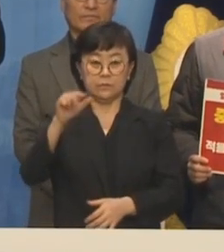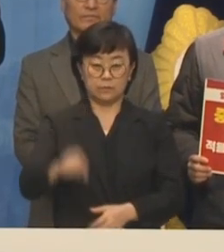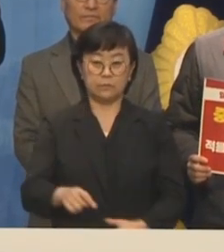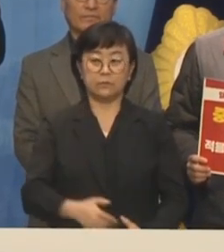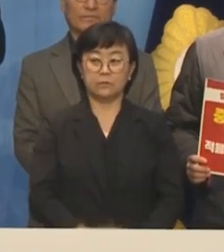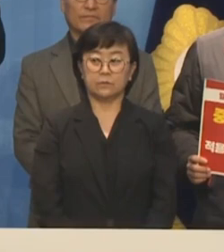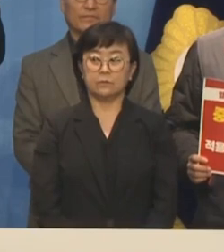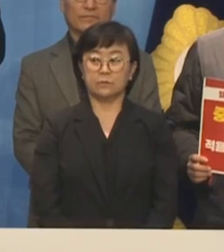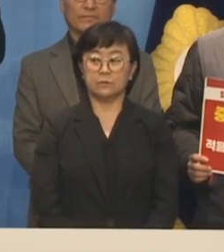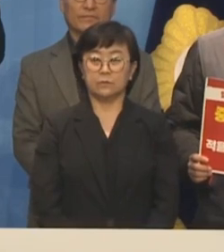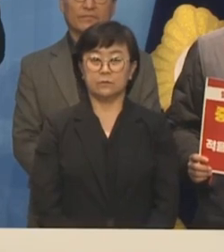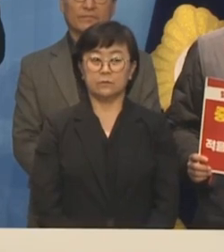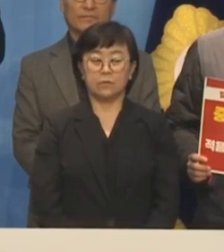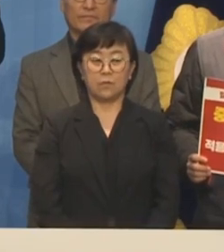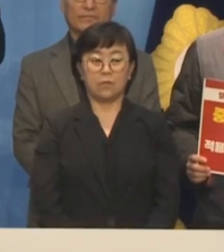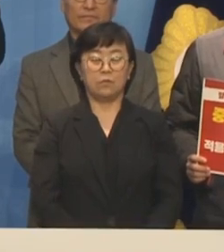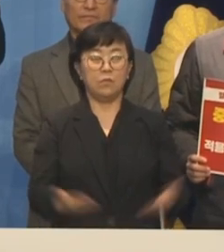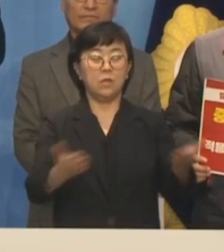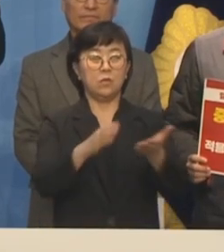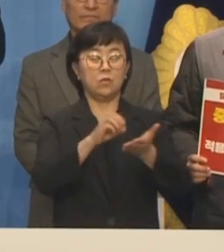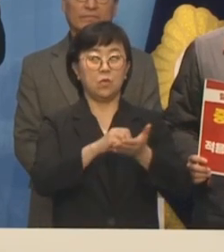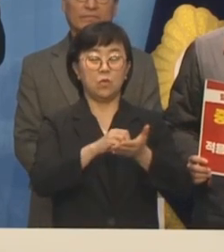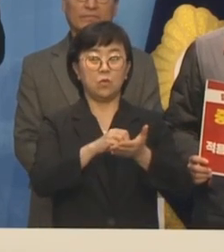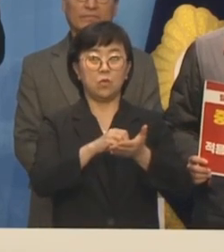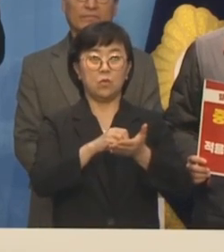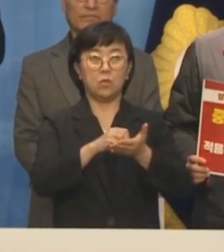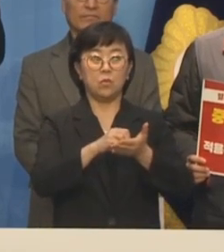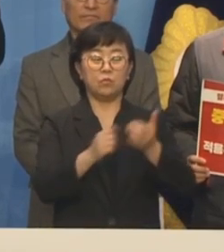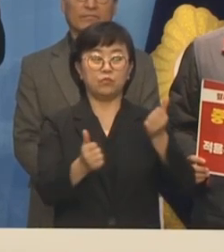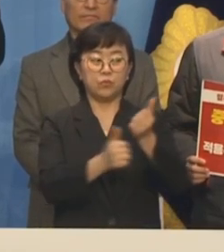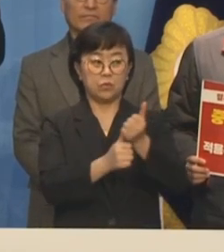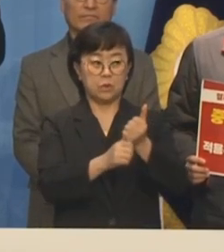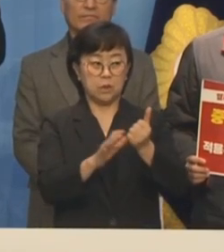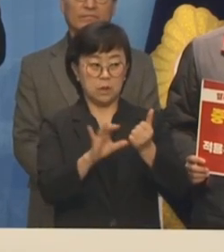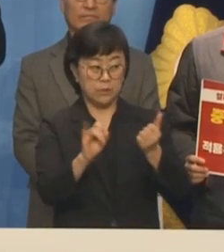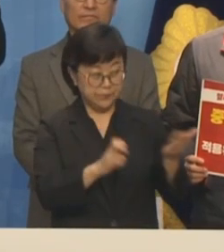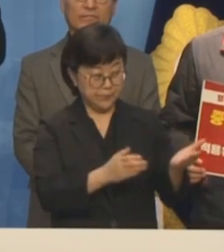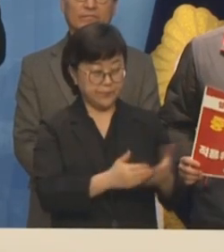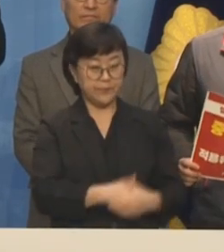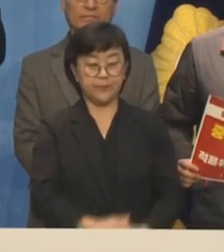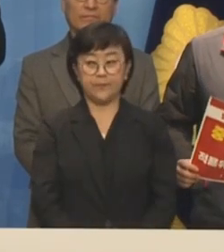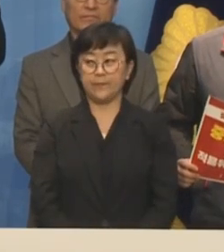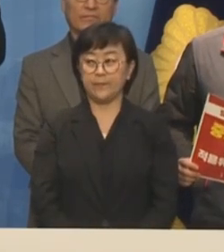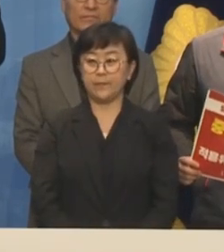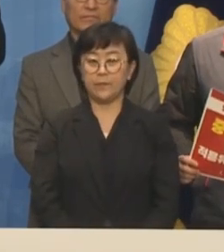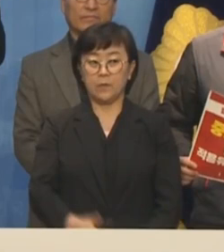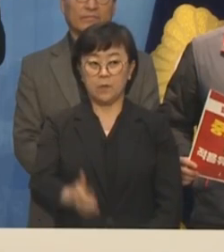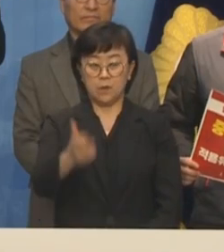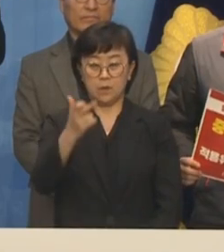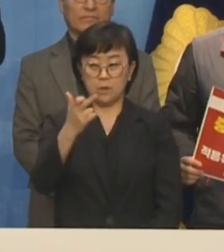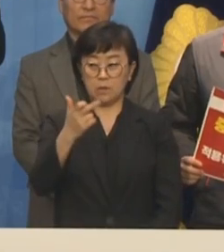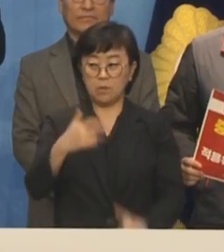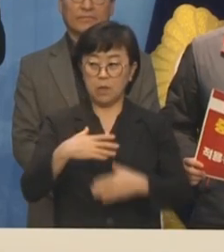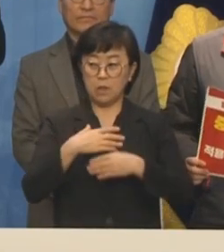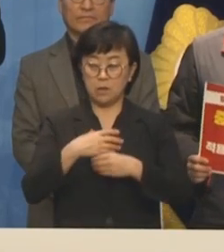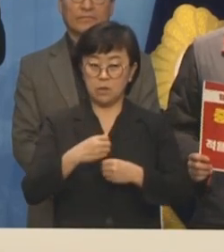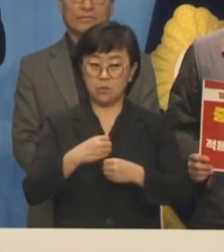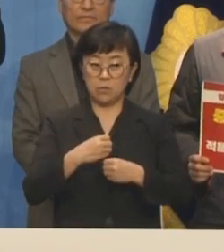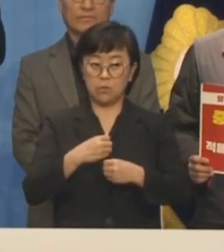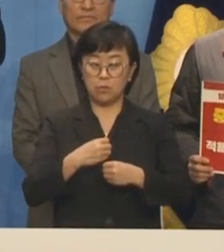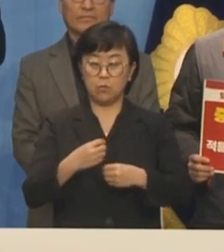오셨습니다. 민주노총 전호일 부위원장, 이미선 부위원장, 최명선